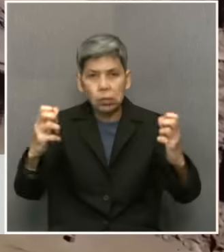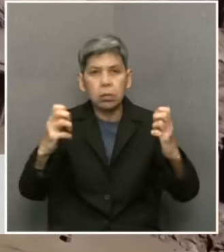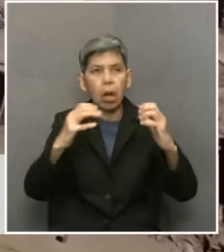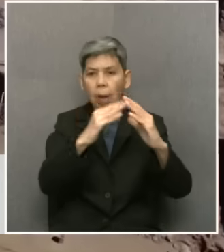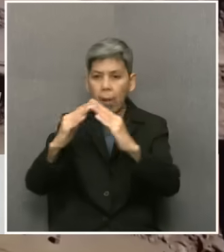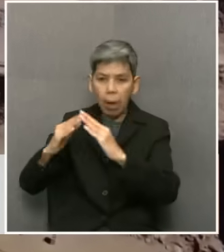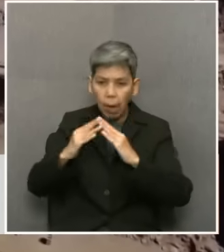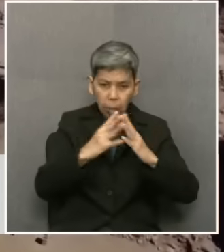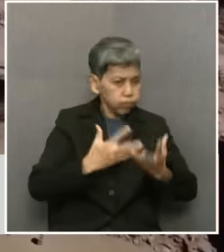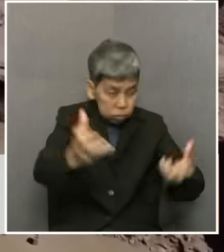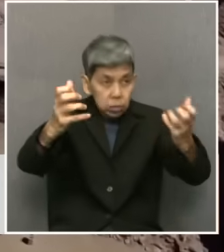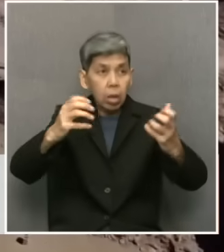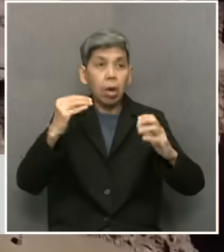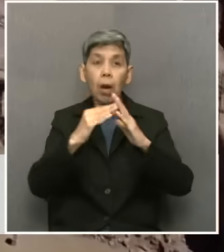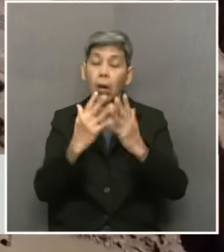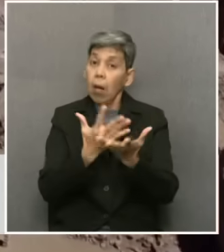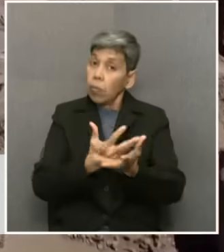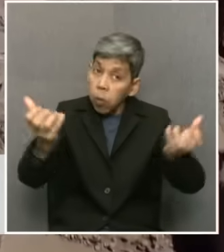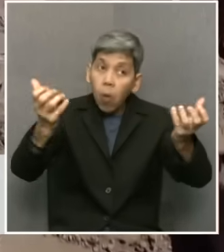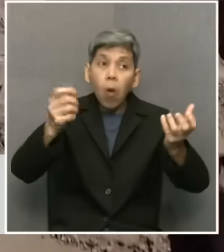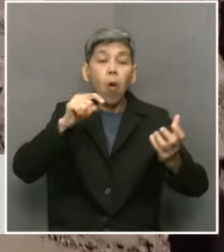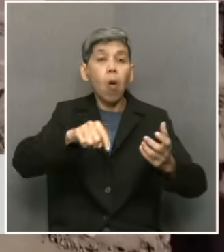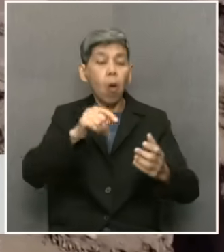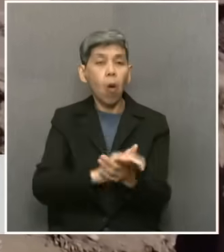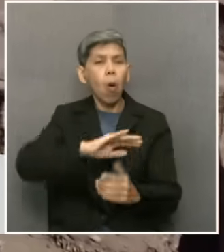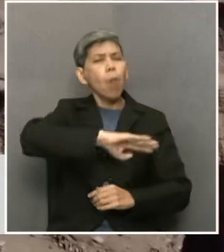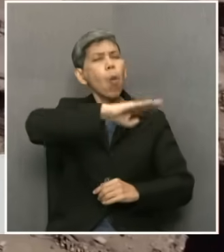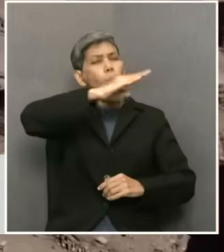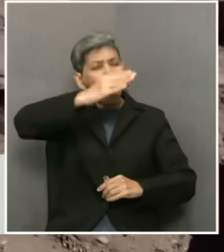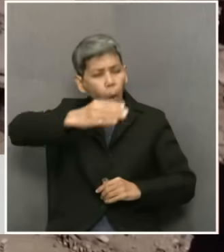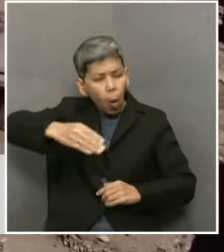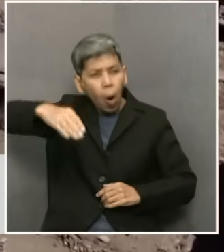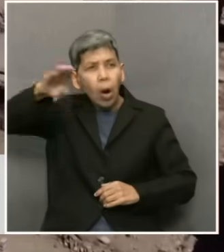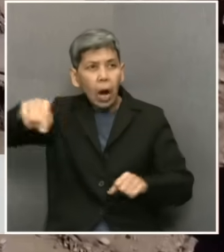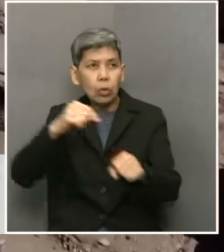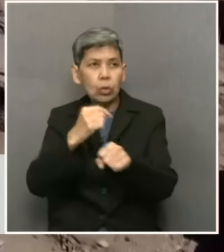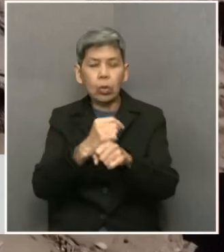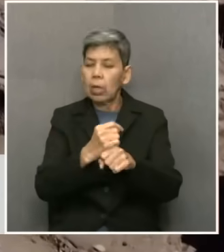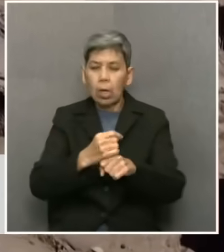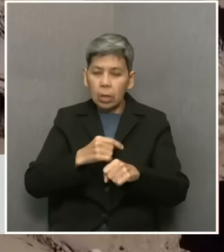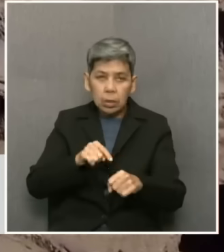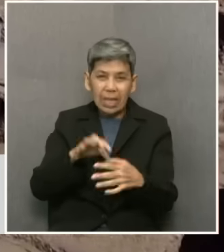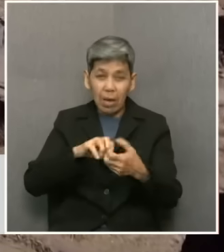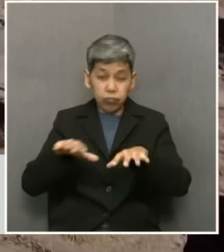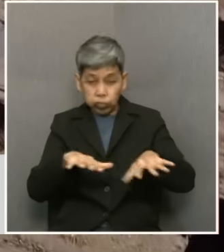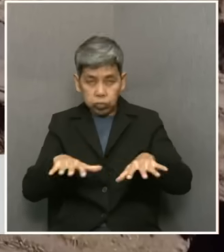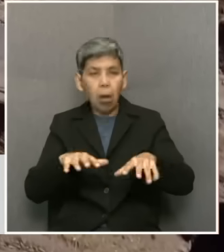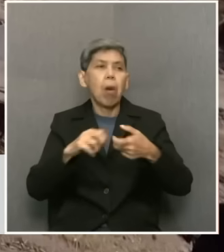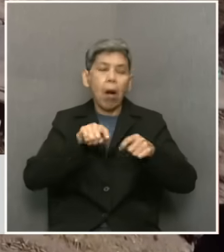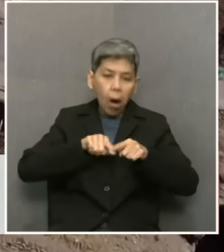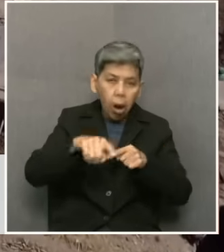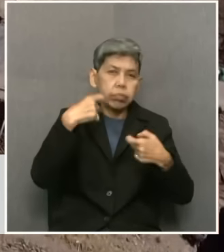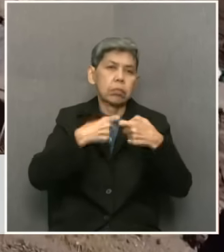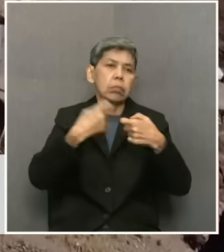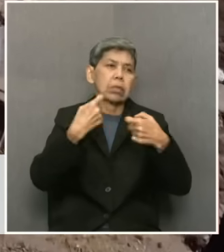ทั้งหมู่บ้านความเสียหายหนักสุดเกิดขึ้นในพื้นที่ภูเขาที่ถูกตัดขาดจากโลกภายนอกหลังเกิดแผ่นดินไหวส